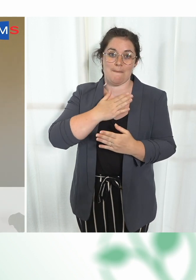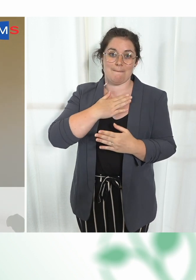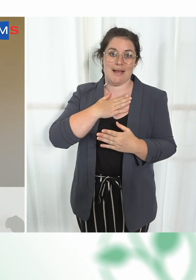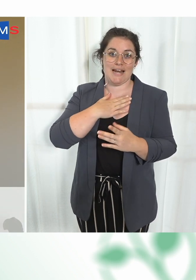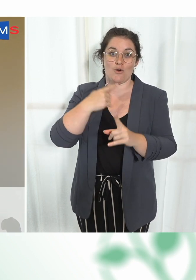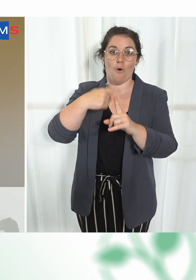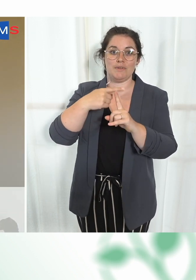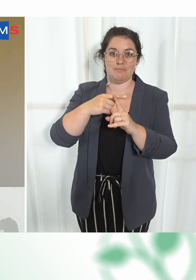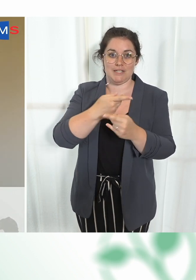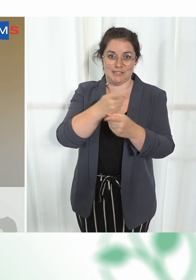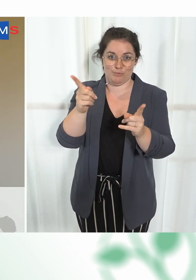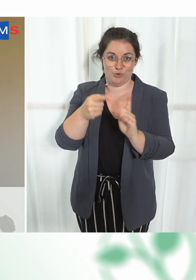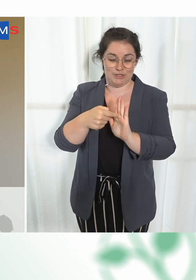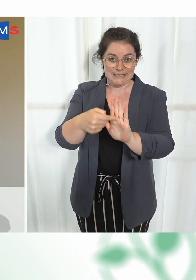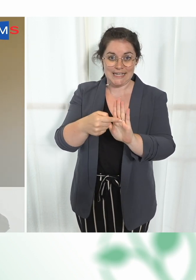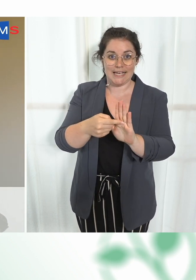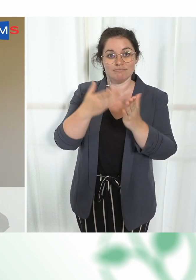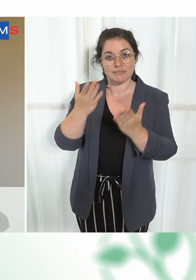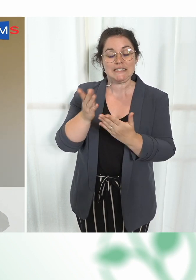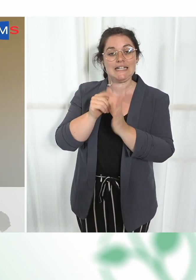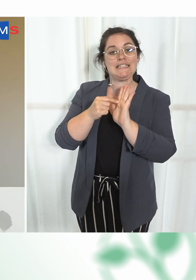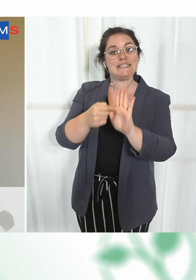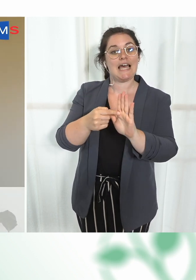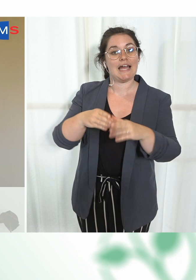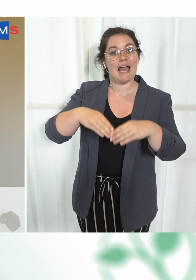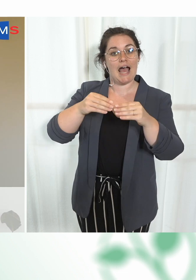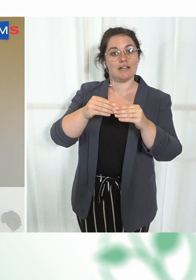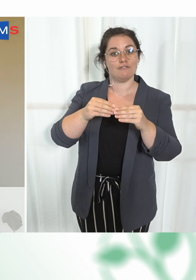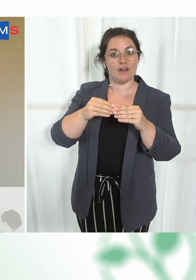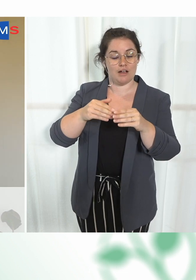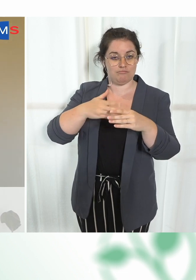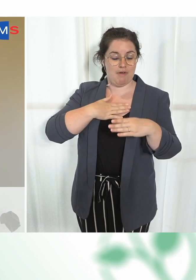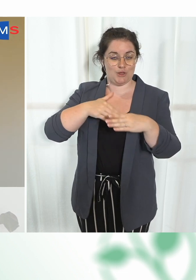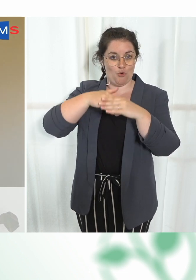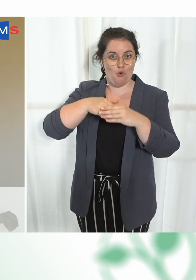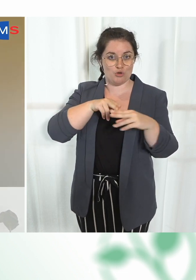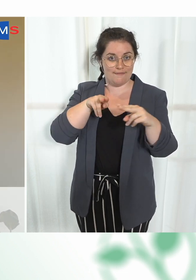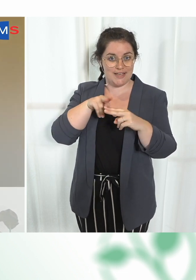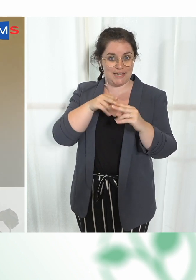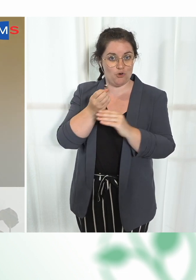Optimismus mit Ihnen teilen und dazu zeige ich Ihnen am Anfang meiner Grußbotschaft einfach